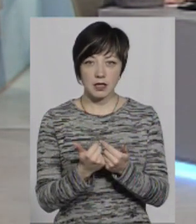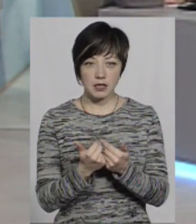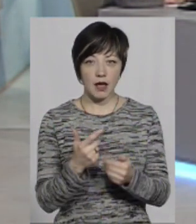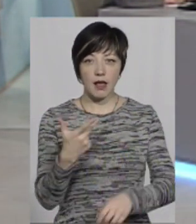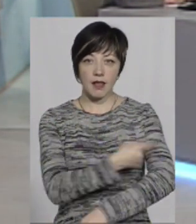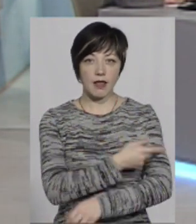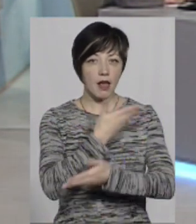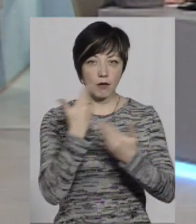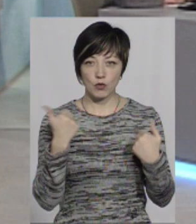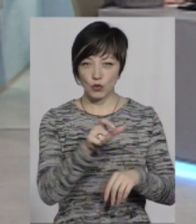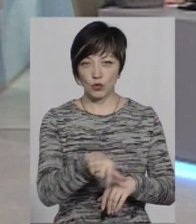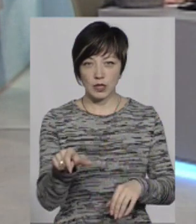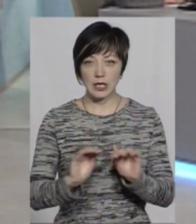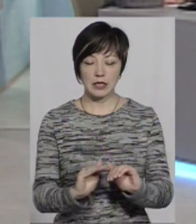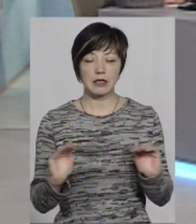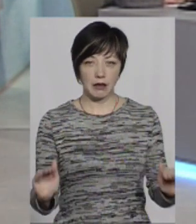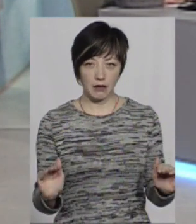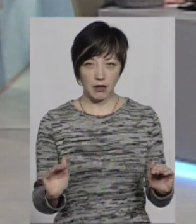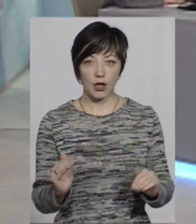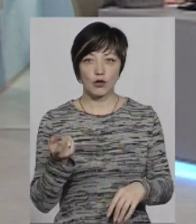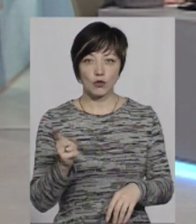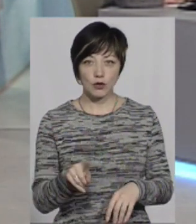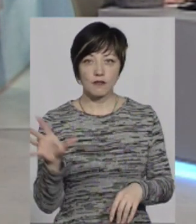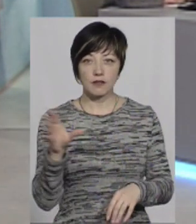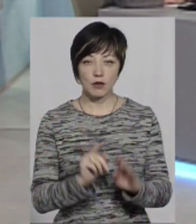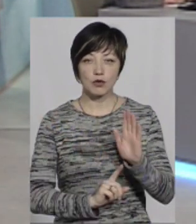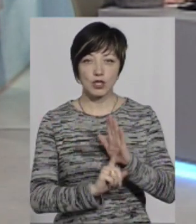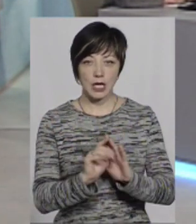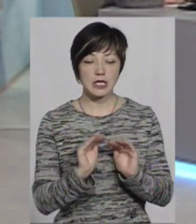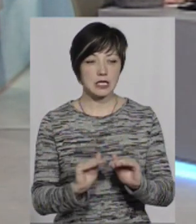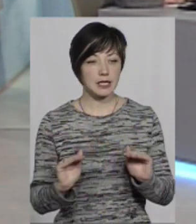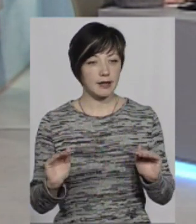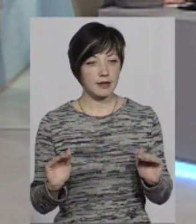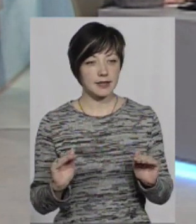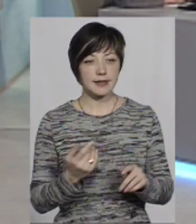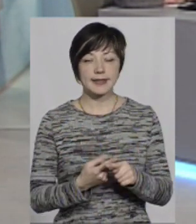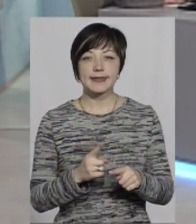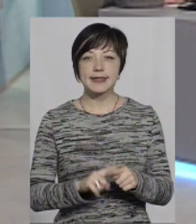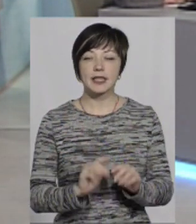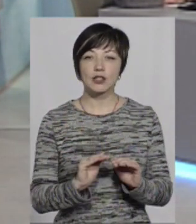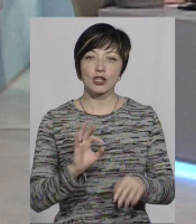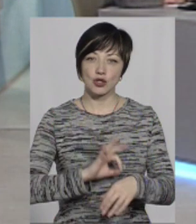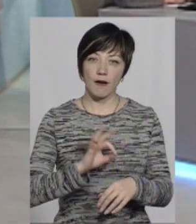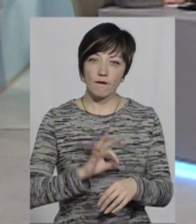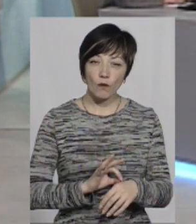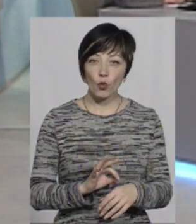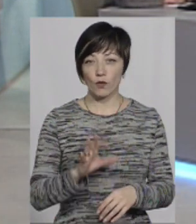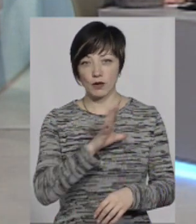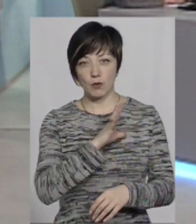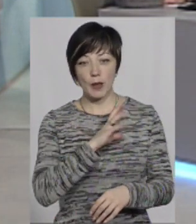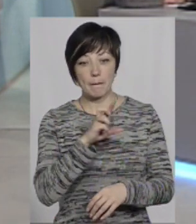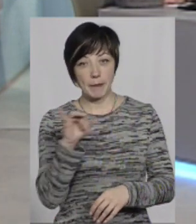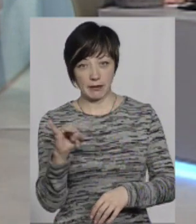людей. В першу чергу, це діти, тому що все починається з дітей. Це дитяче захворювання. Якщо в нас діти були